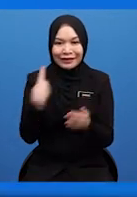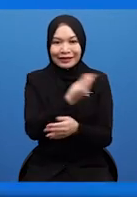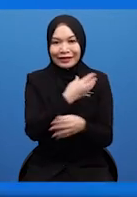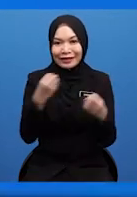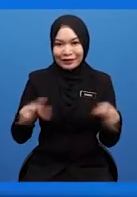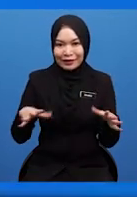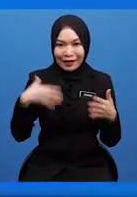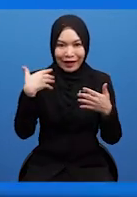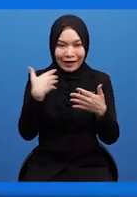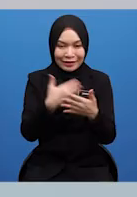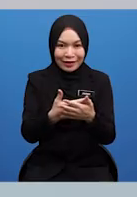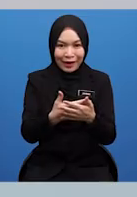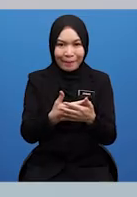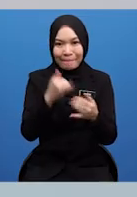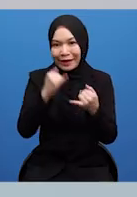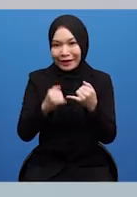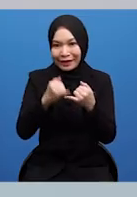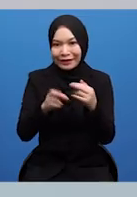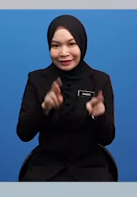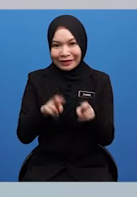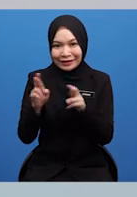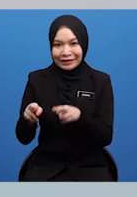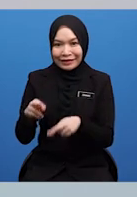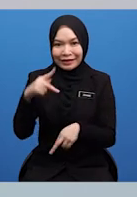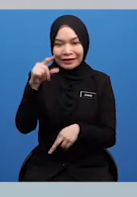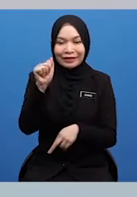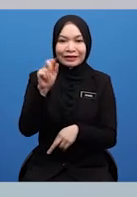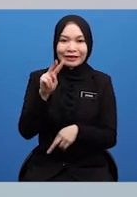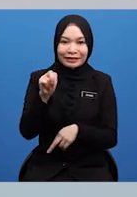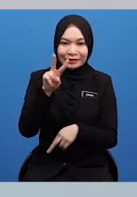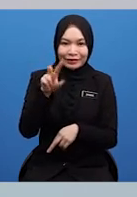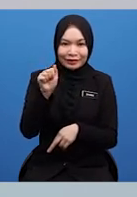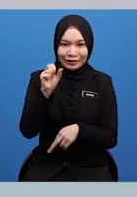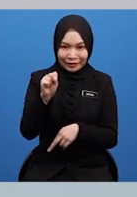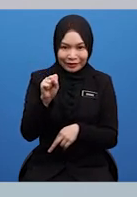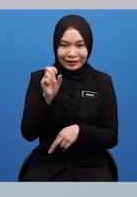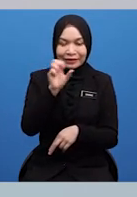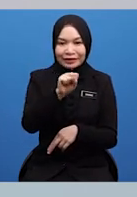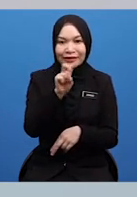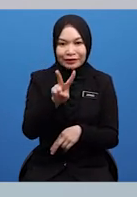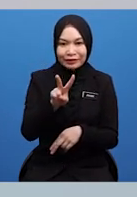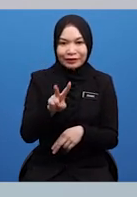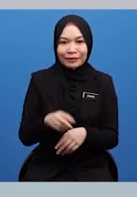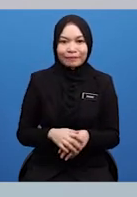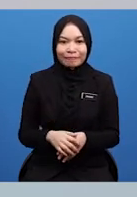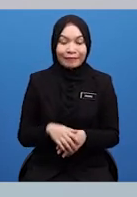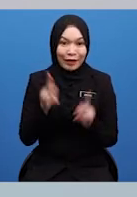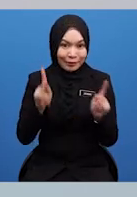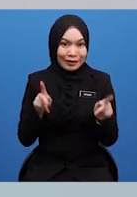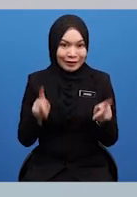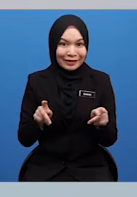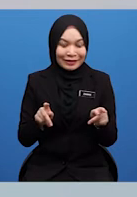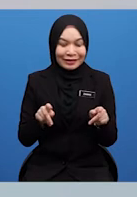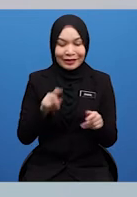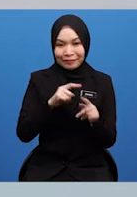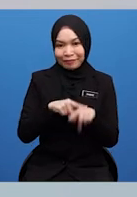menghampiri penghujung rancangan Canvas SV. Selepas ini, para pelajar di rumah pasti lebih